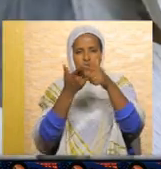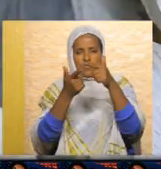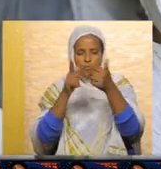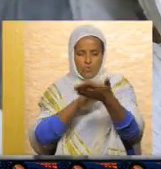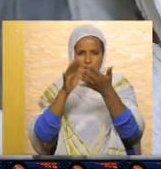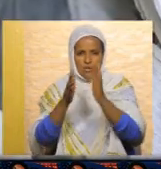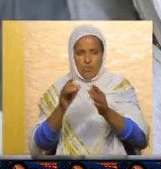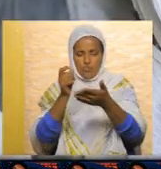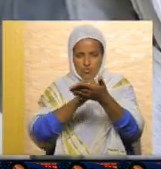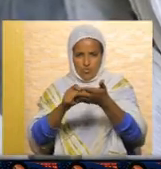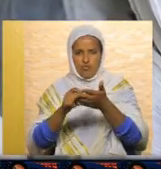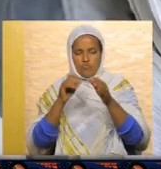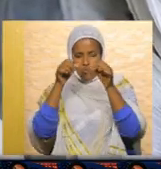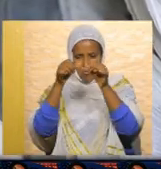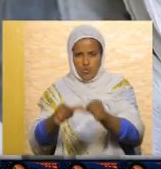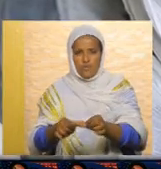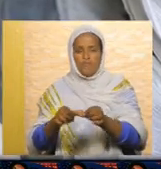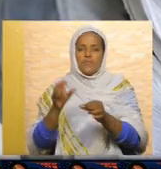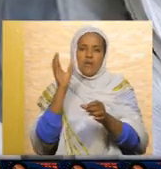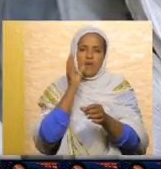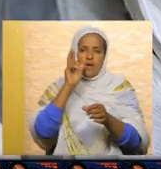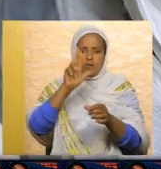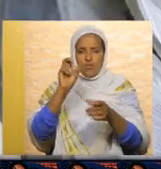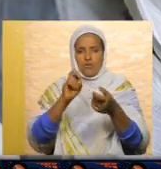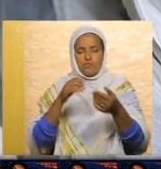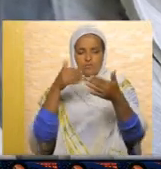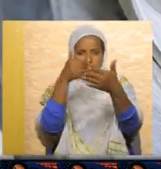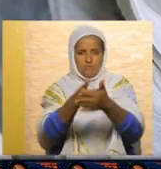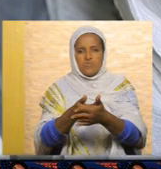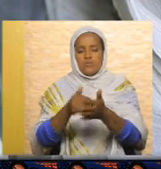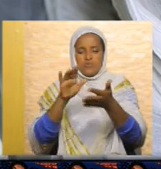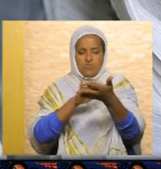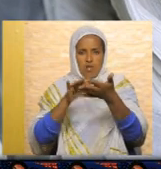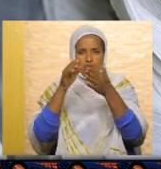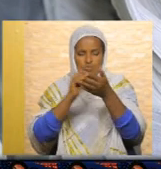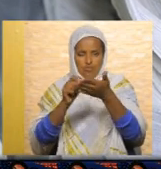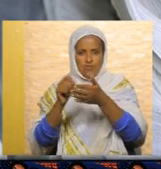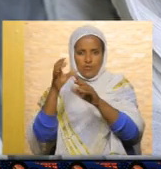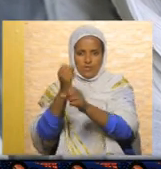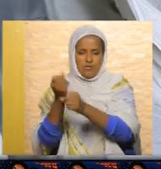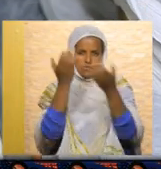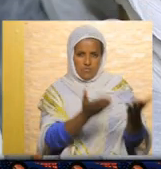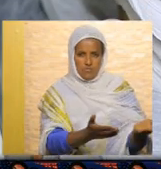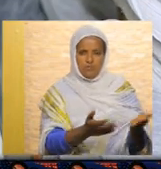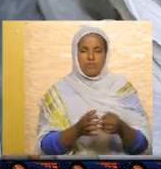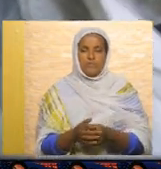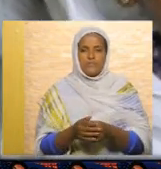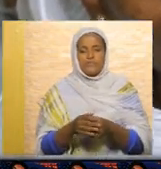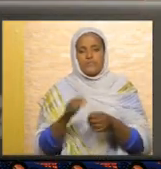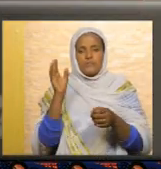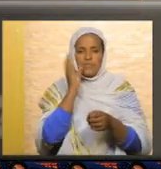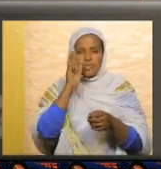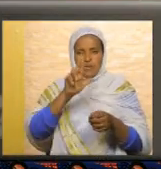ፕሮግራም ተመልካቾች፣ ሁለተኛውን ጥናታዊ ጽሑፍ በሂደር በማቆየት በሲስተር ሐረገወይን ነቸርነት የቀረበውን ጥናታዊ ጽሑፍ ይዘንላችሁ